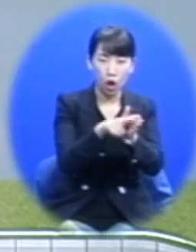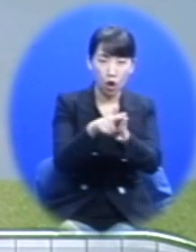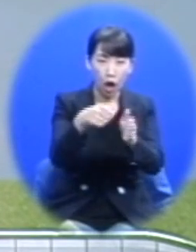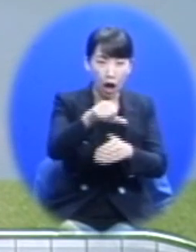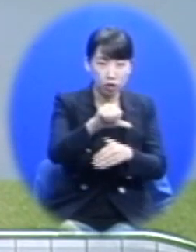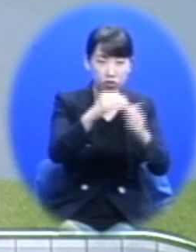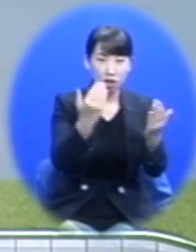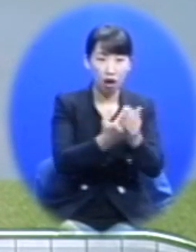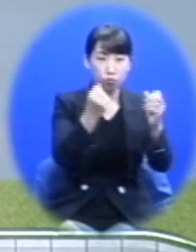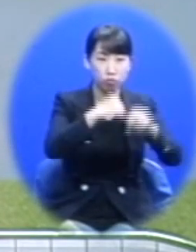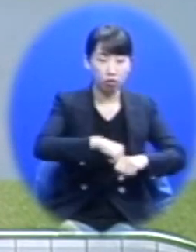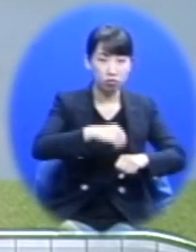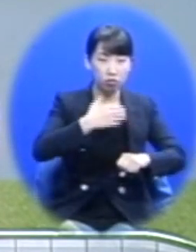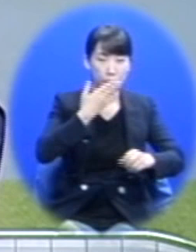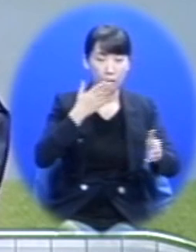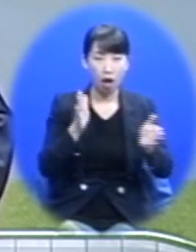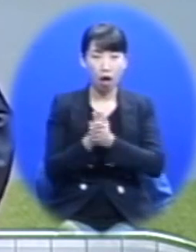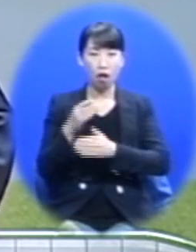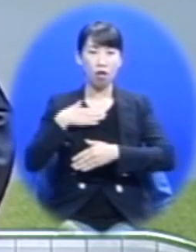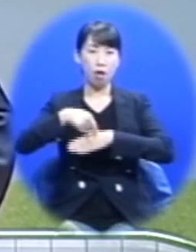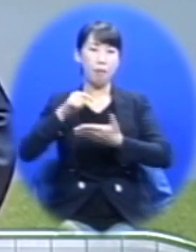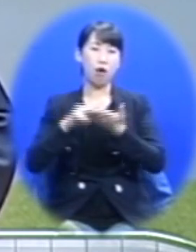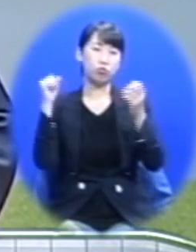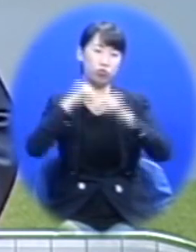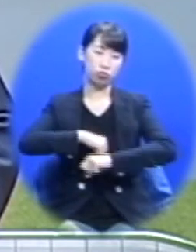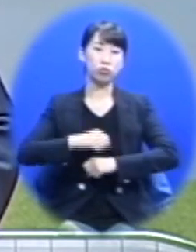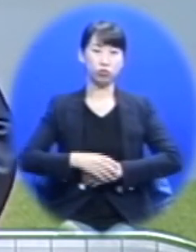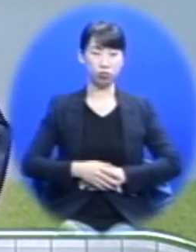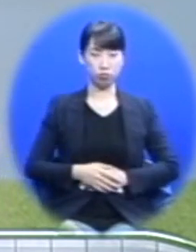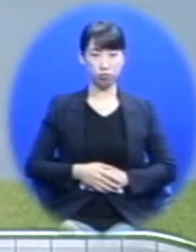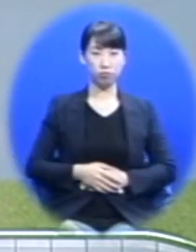됩니다. 어려움이 그냥 어려움이 아닙니다.